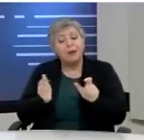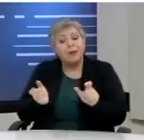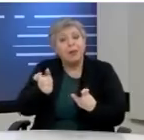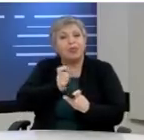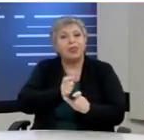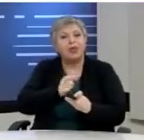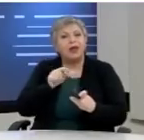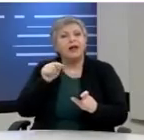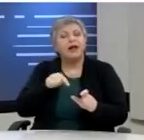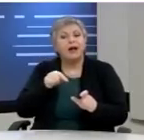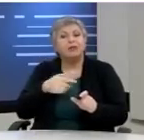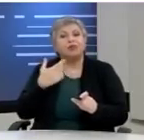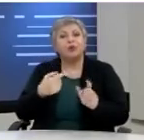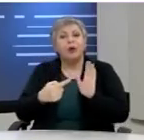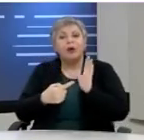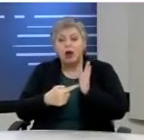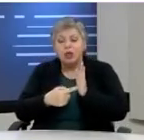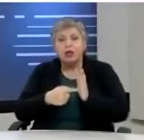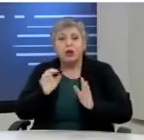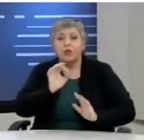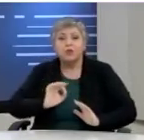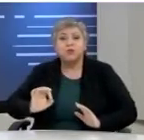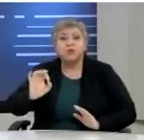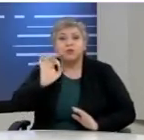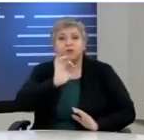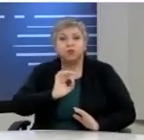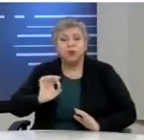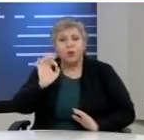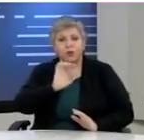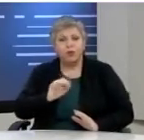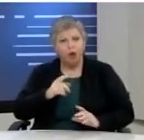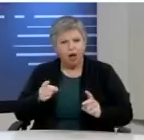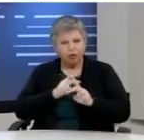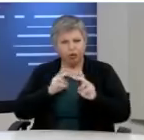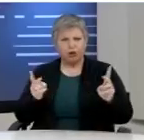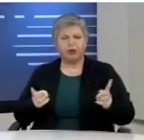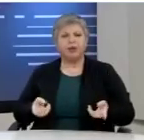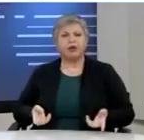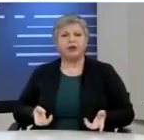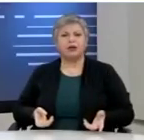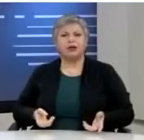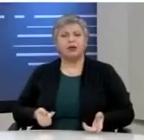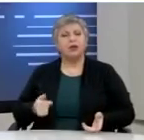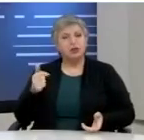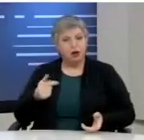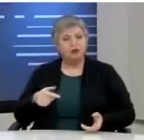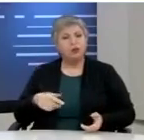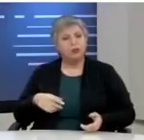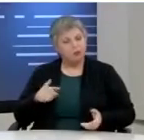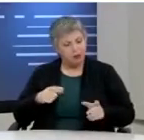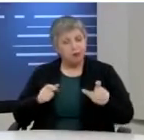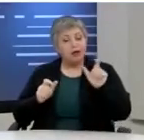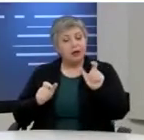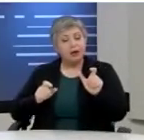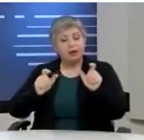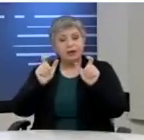προκειμένου να διακρίνεται από την ευρύτερη γεωγραφική περιοχή. Και είναι σαφές ότι η αδίποτε σύνθετη ονομασία πρέπει να αντανακλά